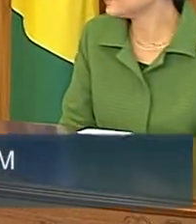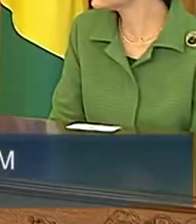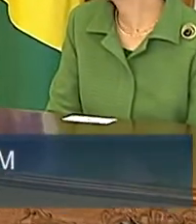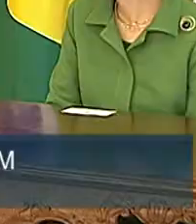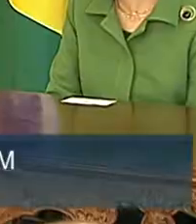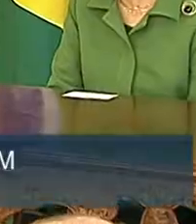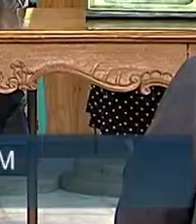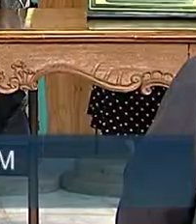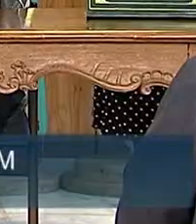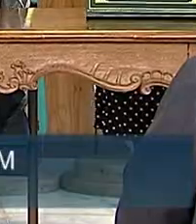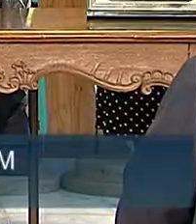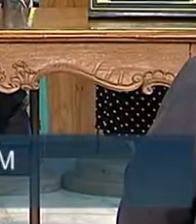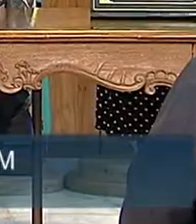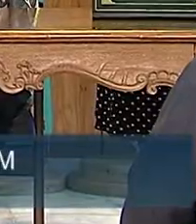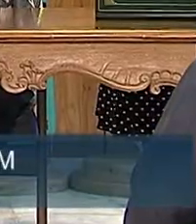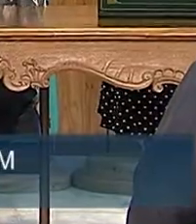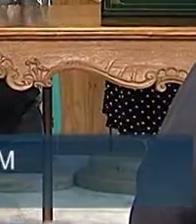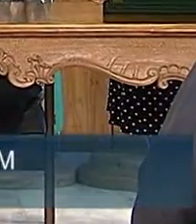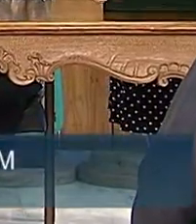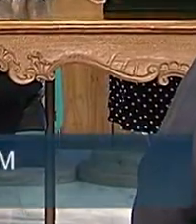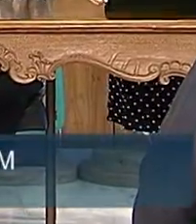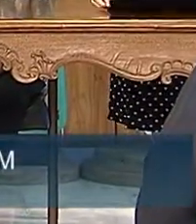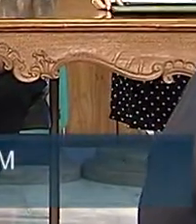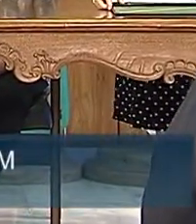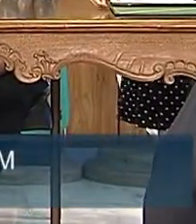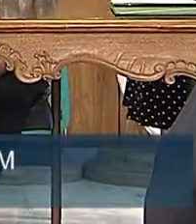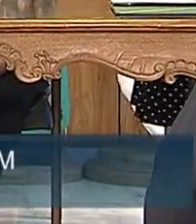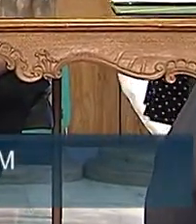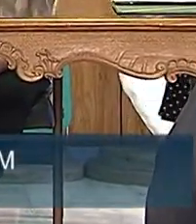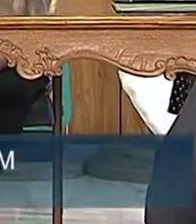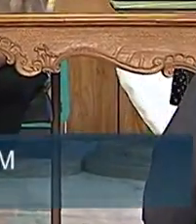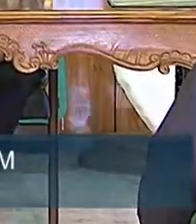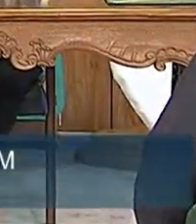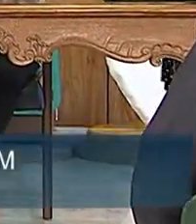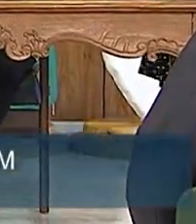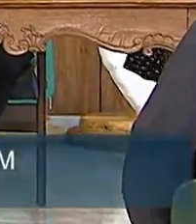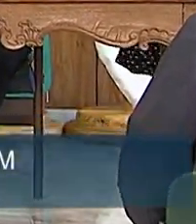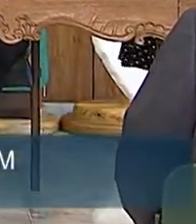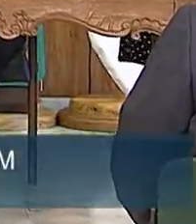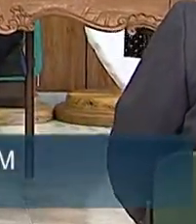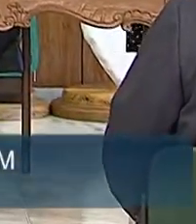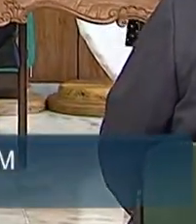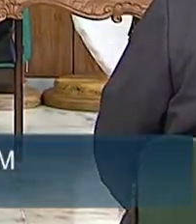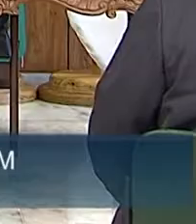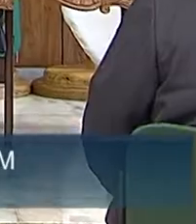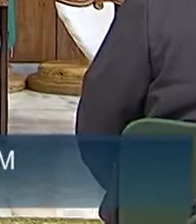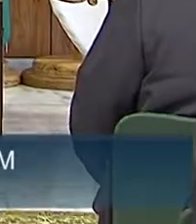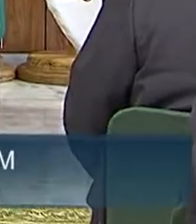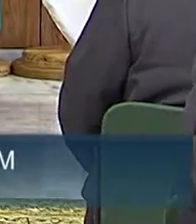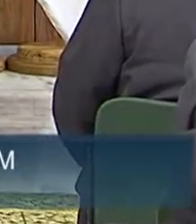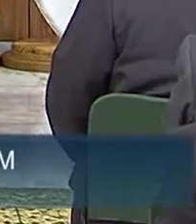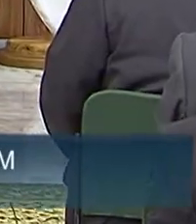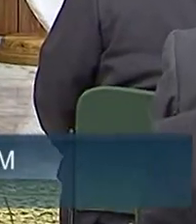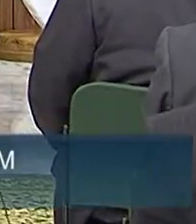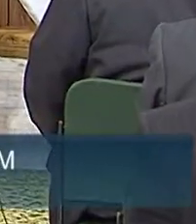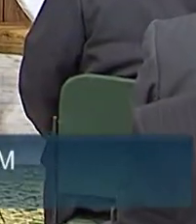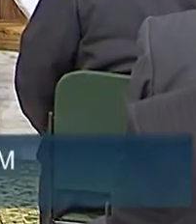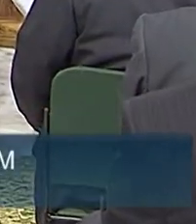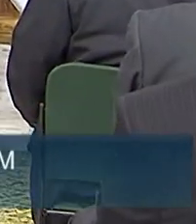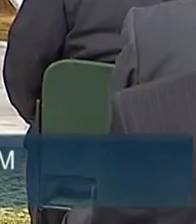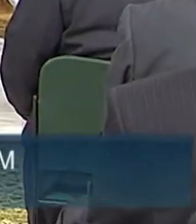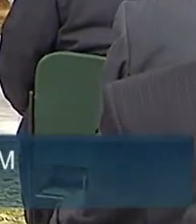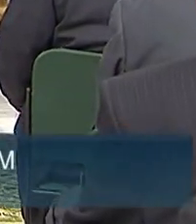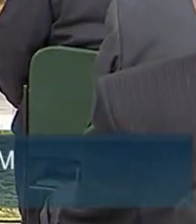서명하겠습니다. 한국 측에서는 윤명세 한국 외교장관님께서 또한 브라질 측에서는 조아킨 레비